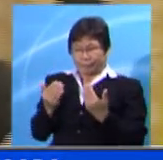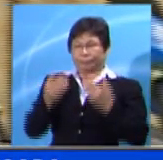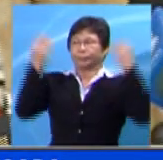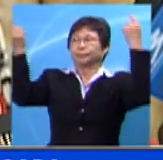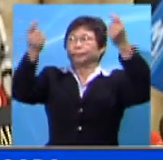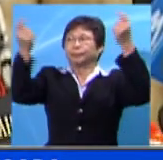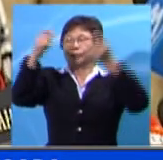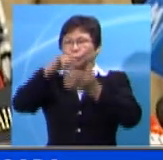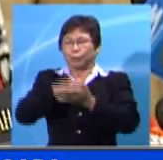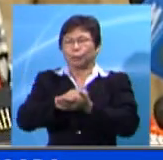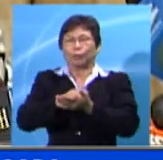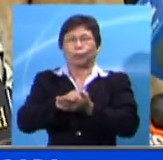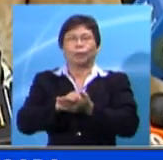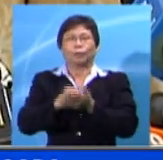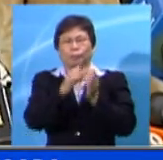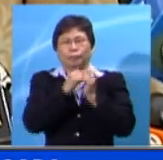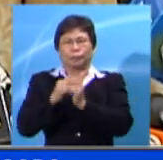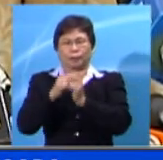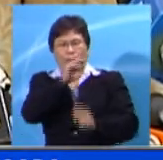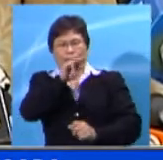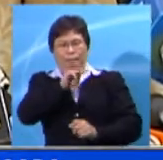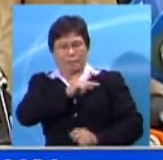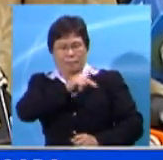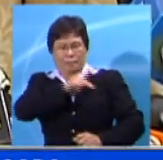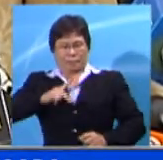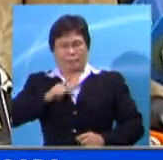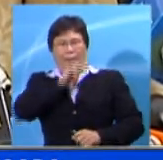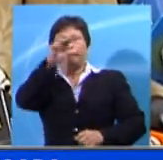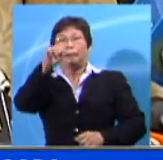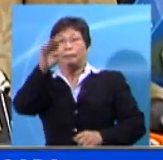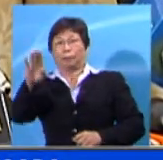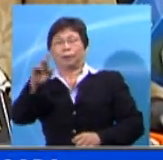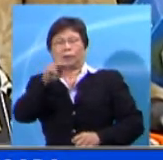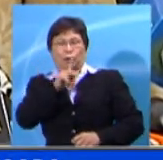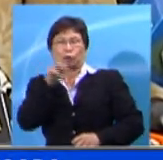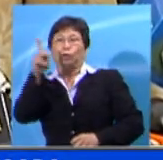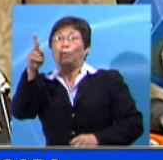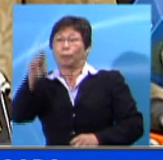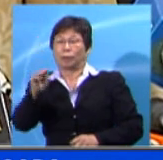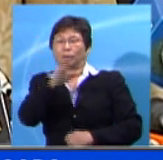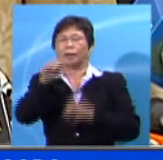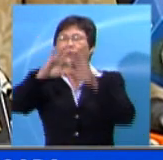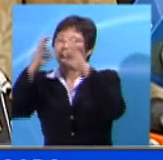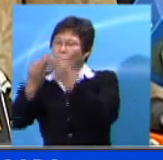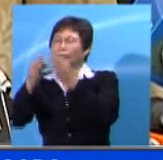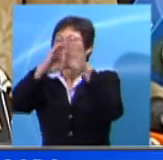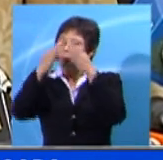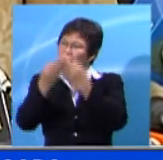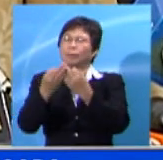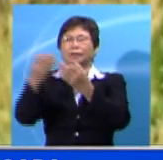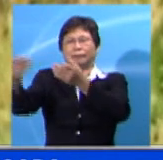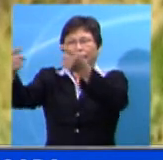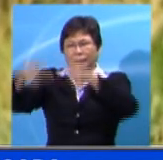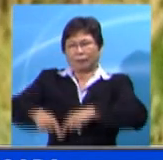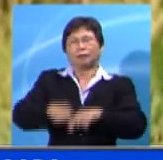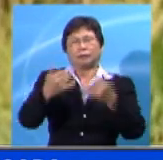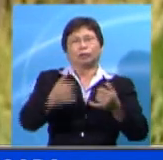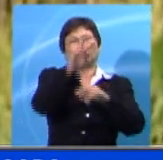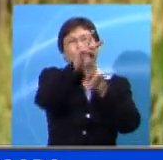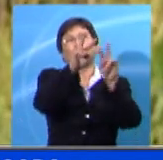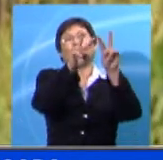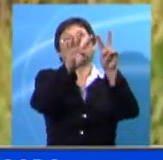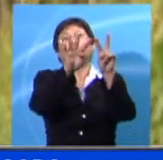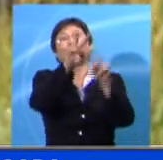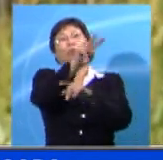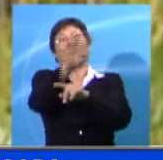istiadat itu bersama barisan menteri kabinet menteri besar ketua menteri serta keluarga dan Waris sehingga kini 24